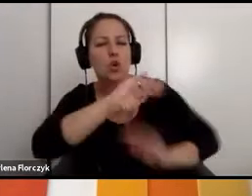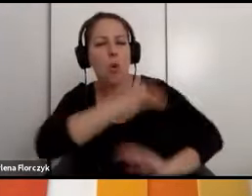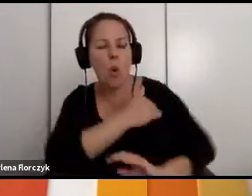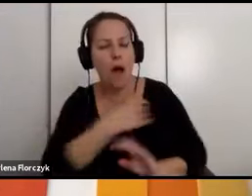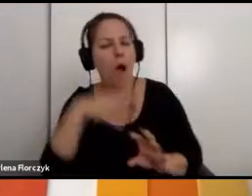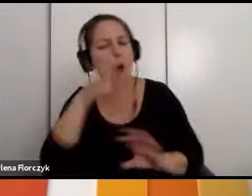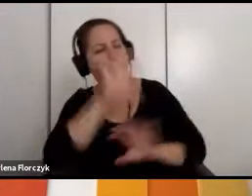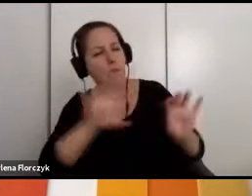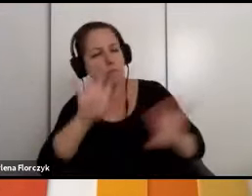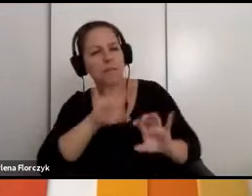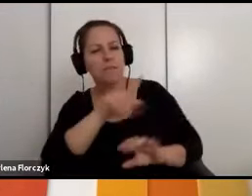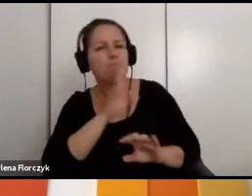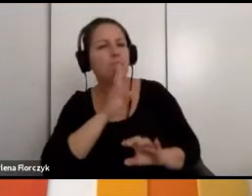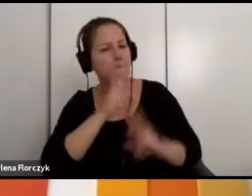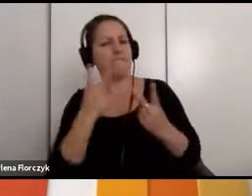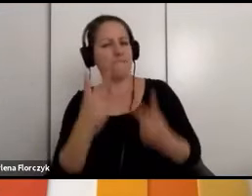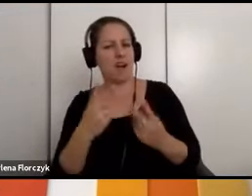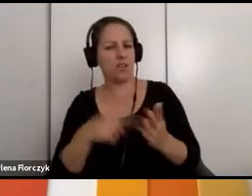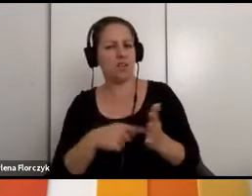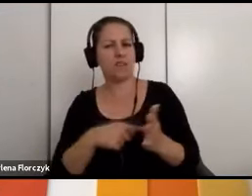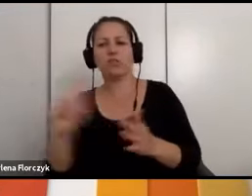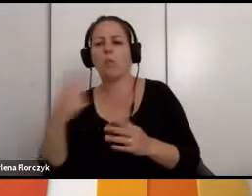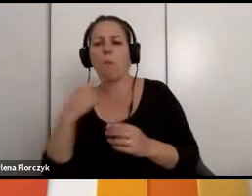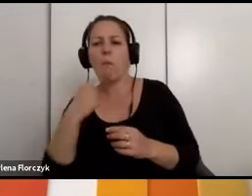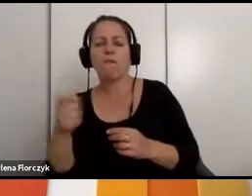bo chyba to jest dość ważne, co powiedziałeś